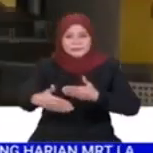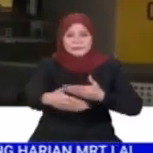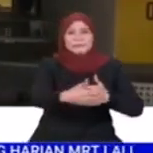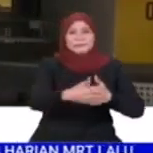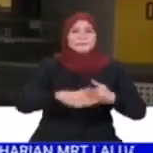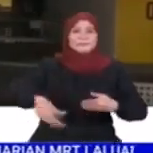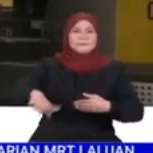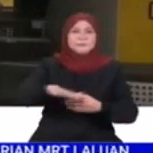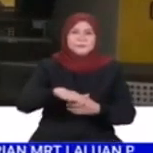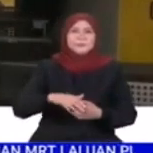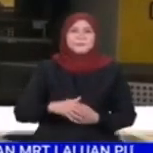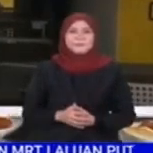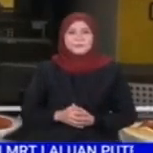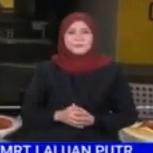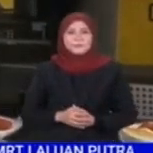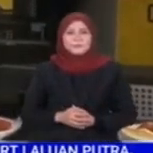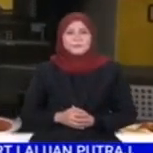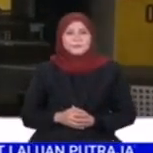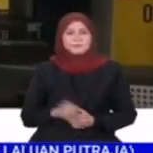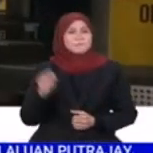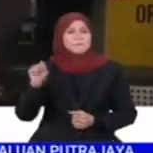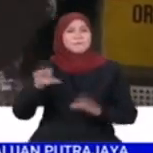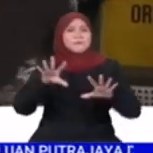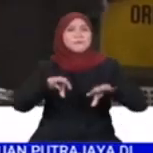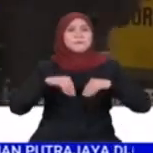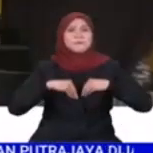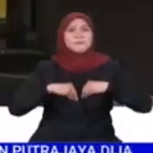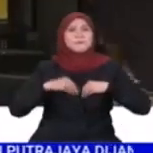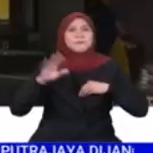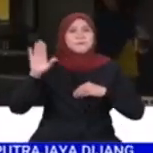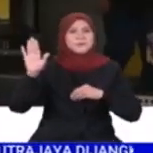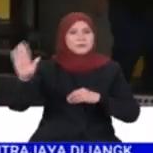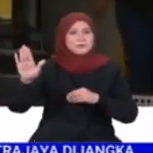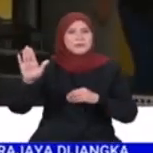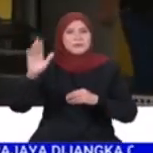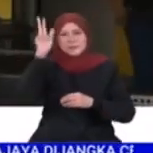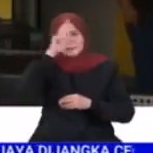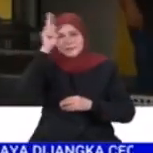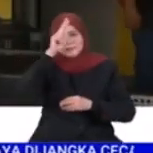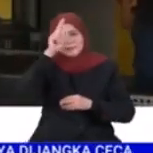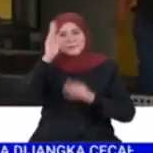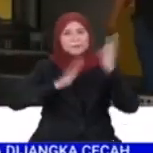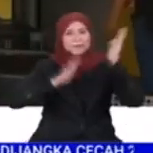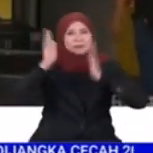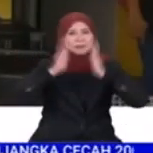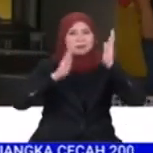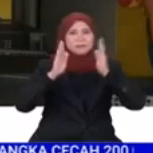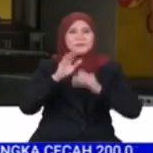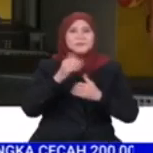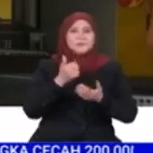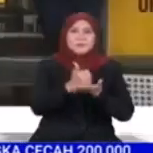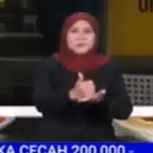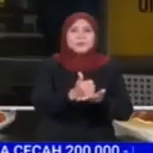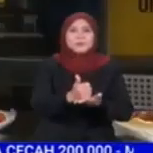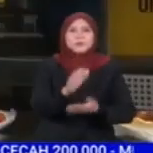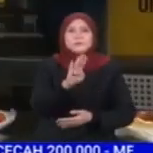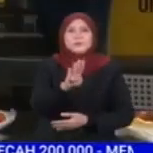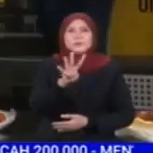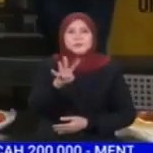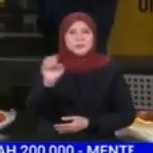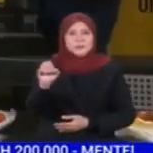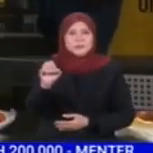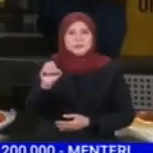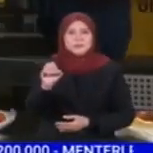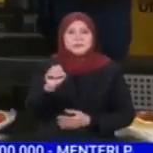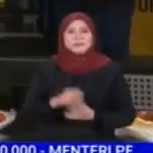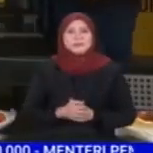Nak menyaut seruan kerajaan Malaysia dan juga untuk membantu golongan M40 dengan B40. Kos Menu